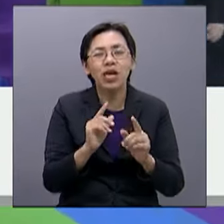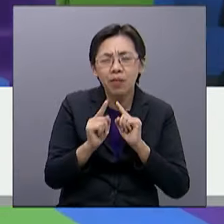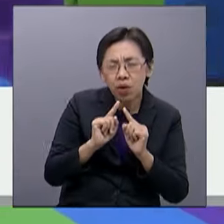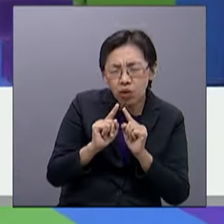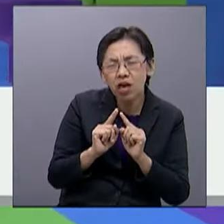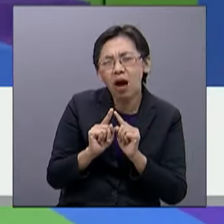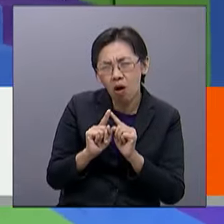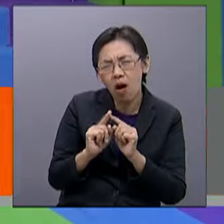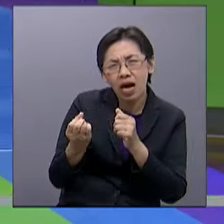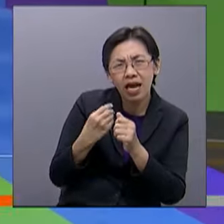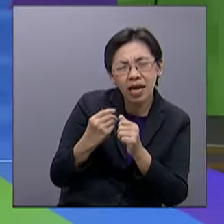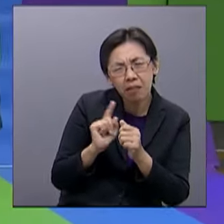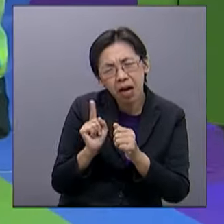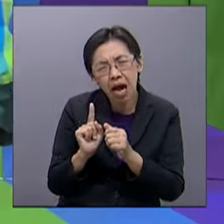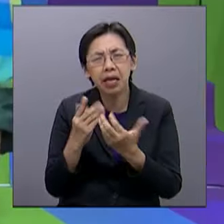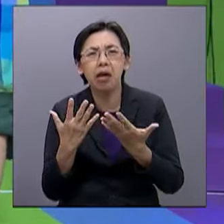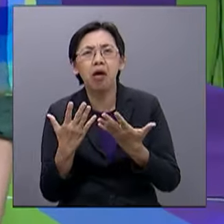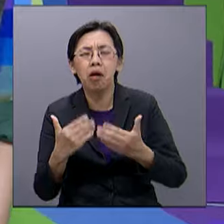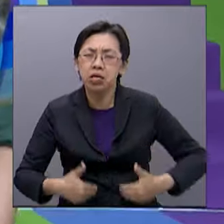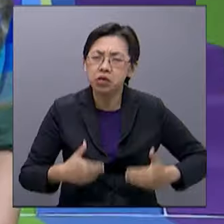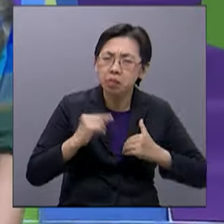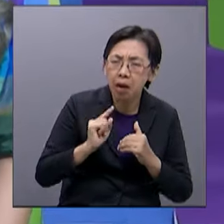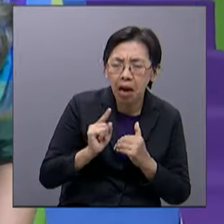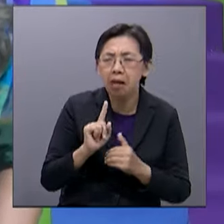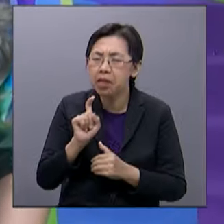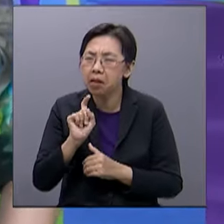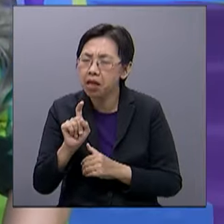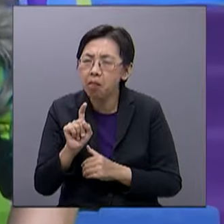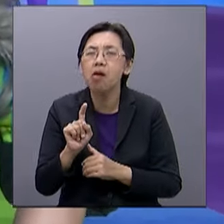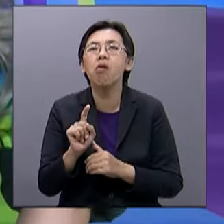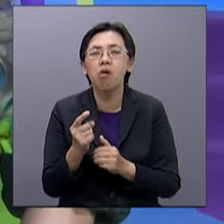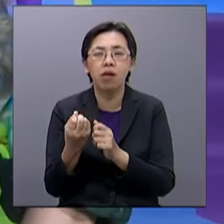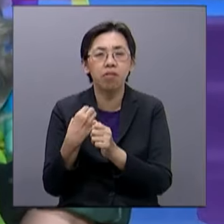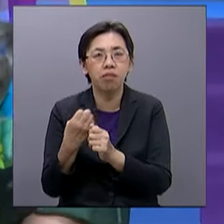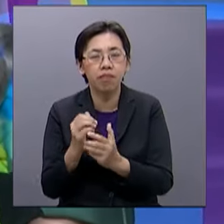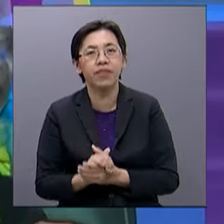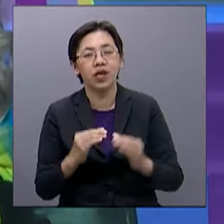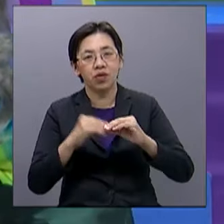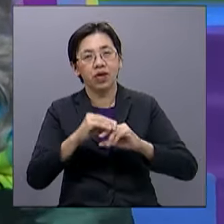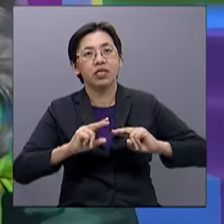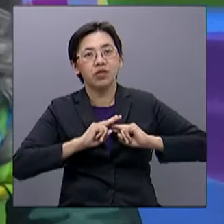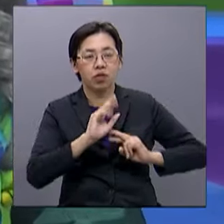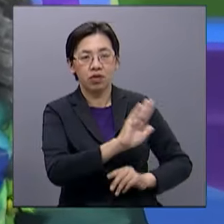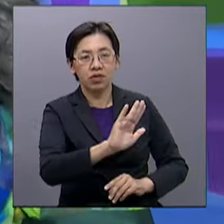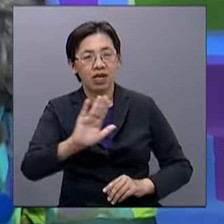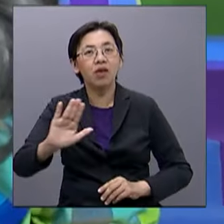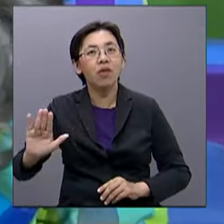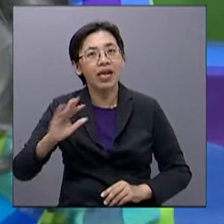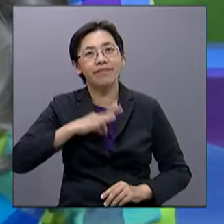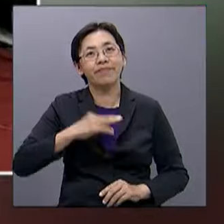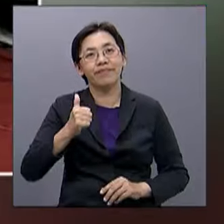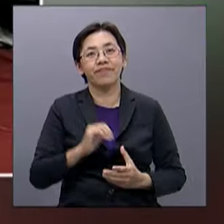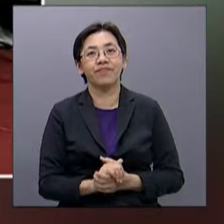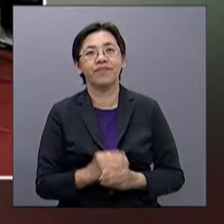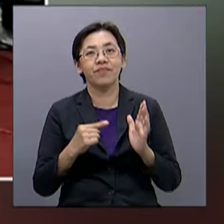กี่ยวกับการเปิดเผยความเป็นตัวเองหรือว่าการใช้ชีวิตนะคะไปจนผลตอบรับจากโครงการส่วนตัวของแต่ละคนเองด้วยอย่างหมอบ